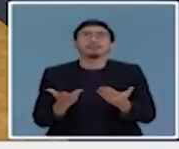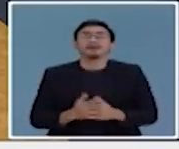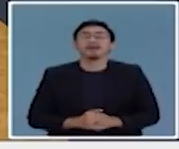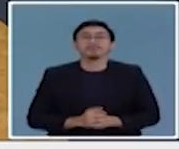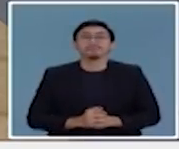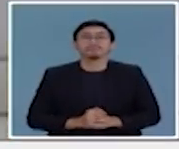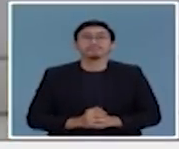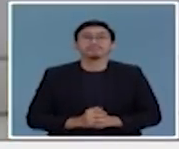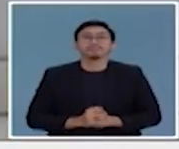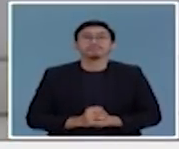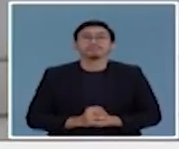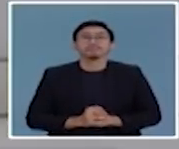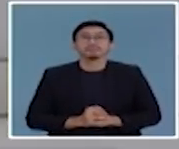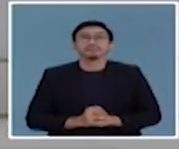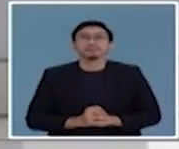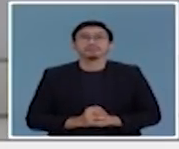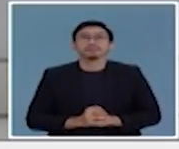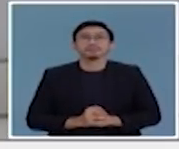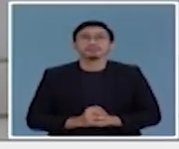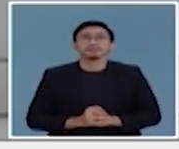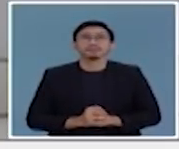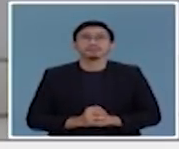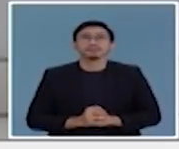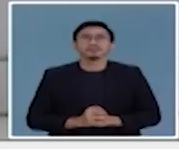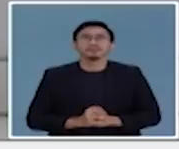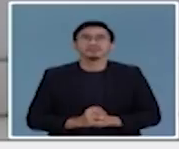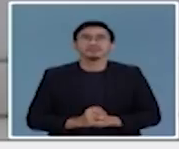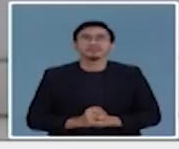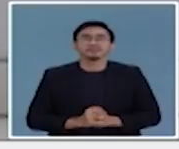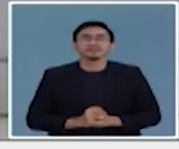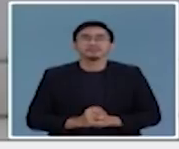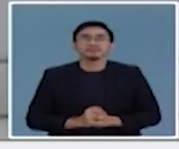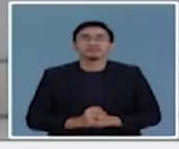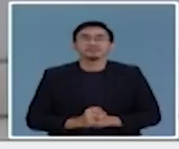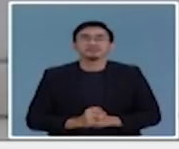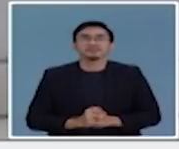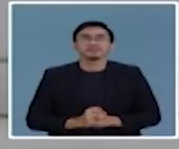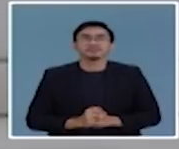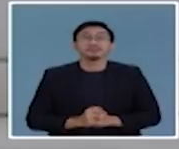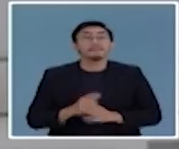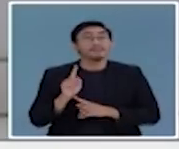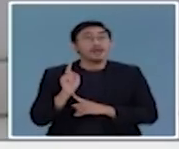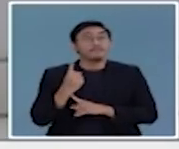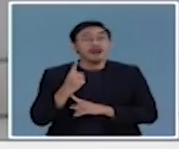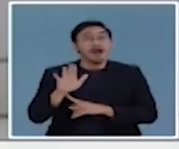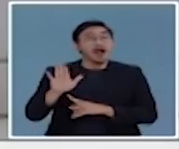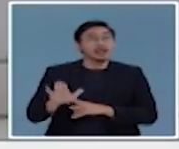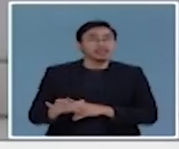Awalnya adik saya yang ngumpulin uang koin, kemudian adik saya yang paling besar